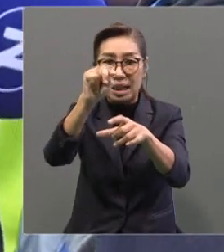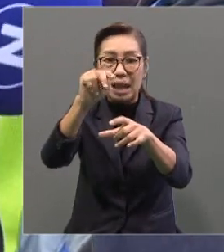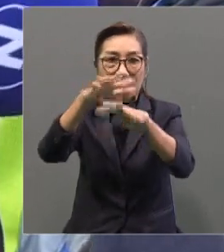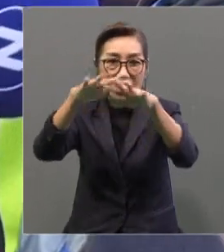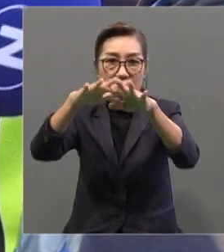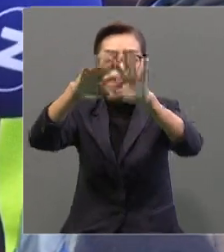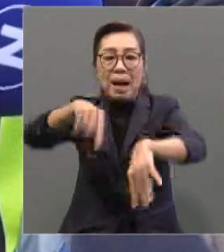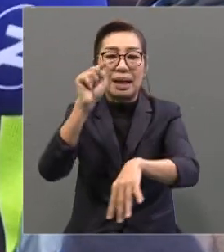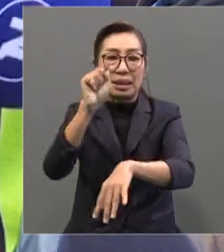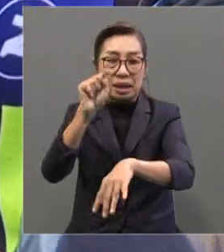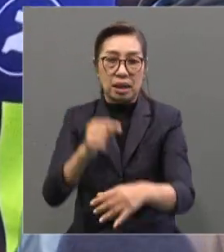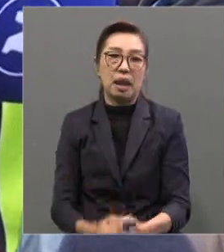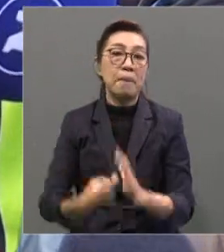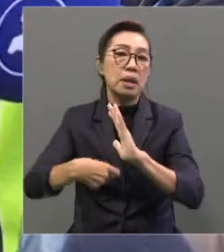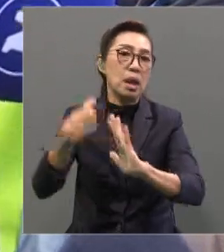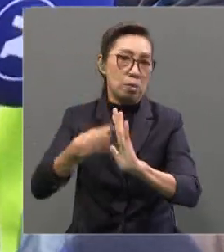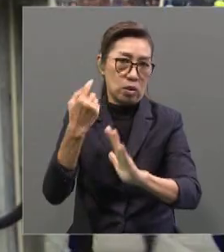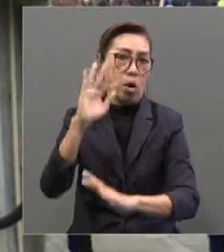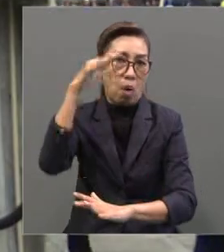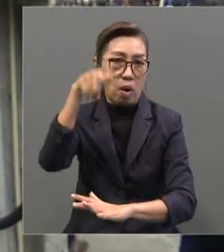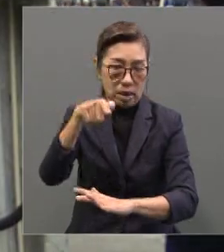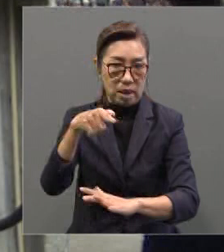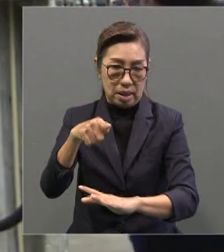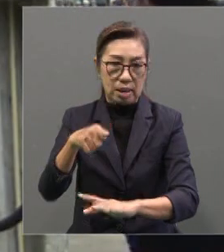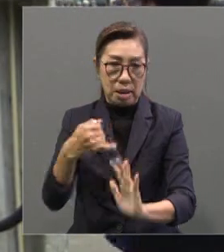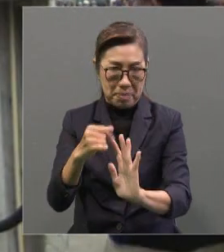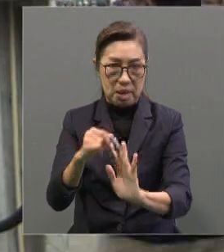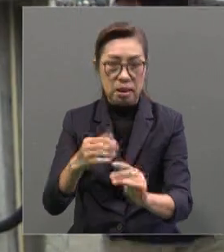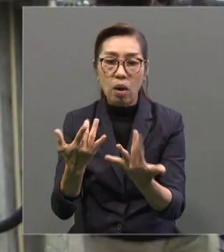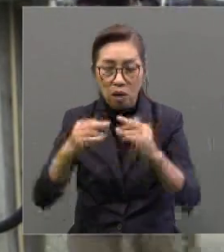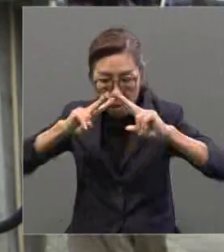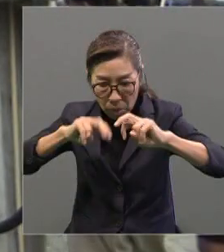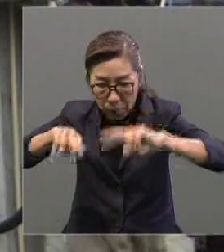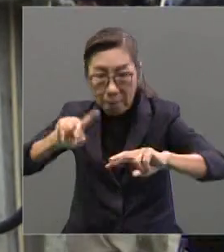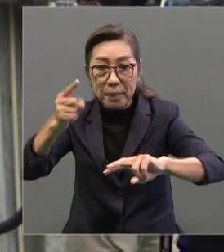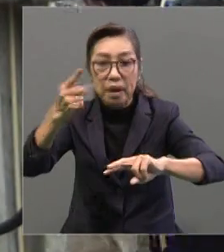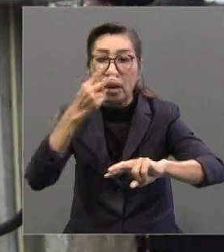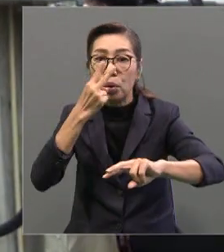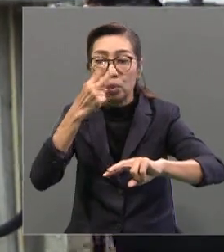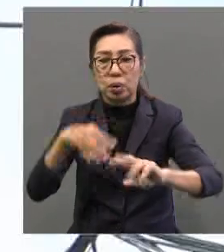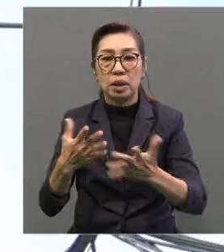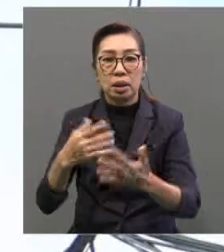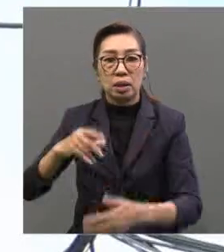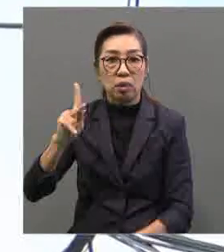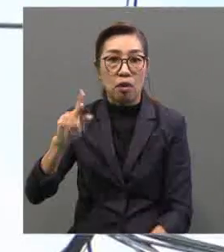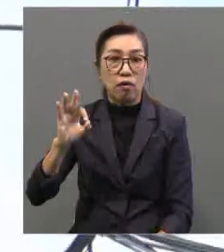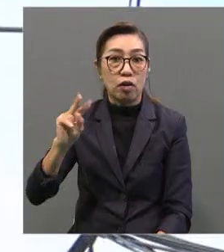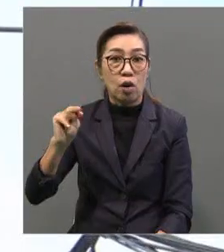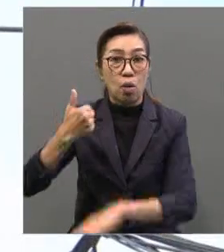นะฮะ ใช่ค่ะอันนี้เป็นสาเหตุเบื้องต้นนะคะเดี๋ยวก็จะมีการตรวจสอบกันต่อไปไปฟังเสียงท่านผู้ว่าการไฟฟ้านครหล